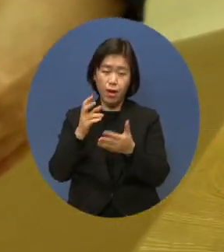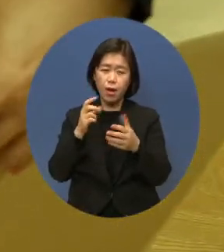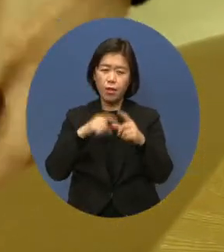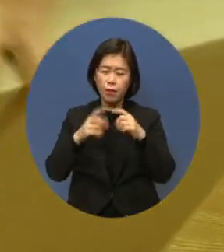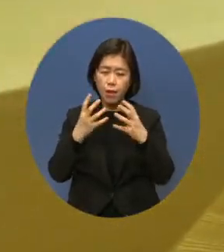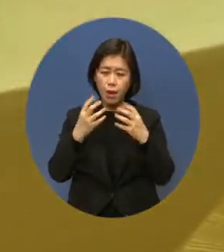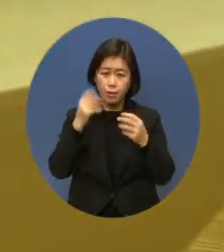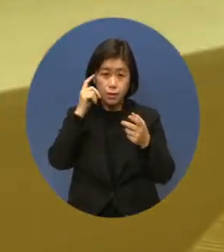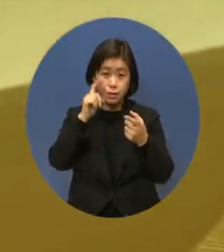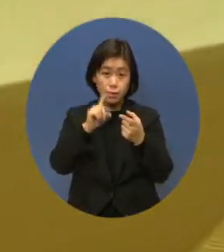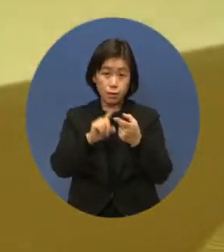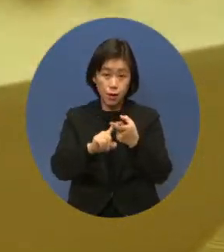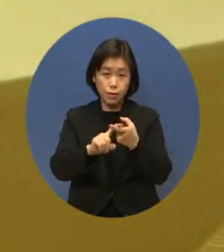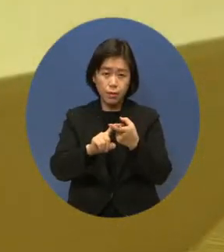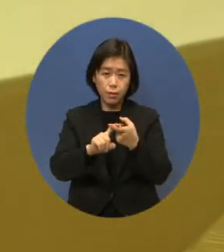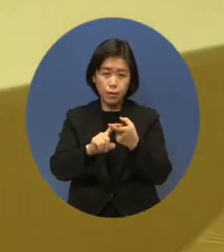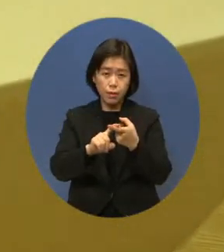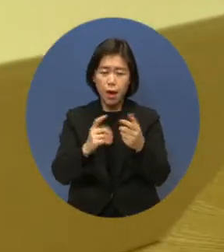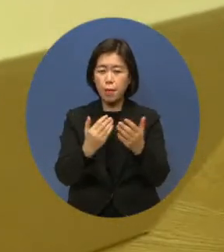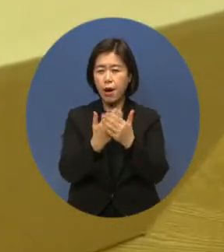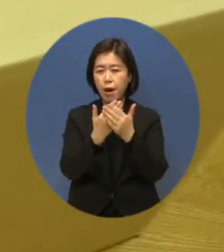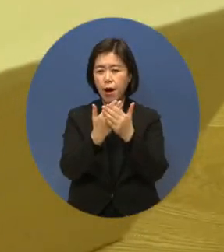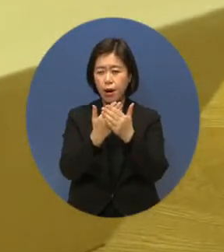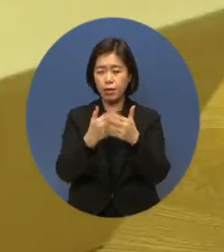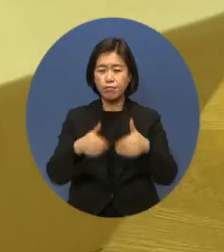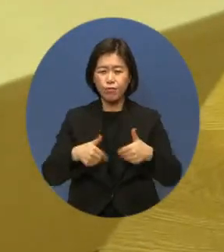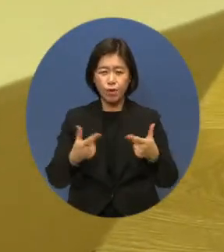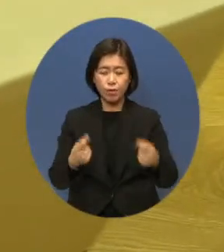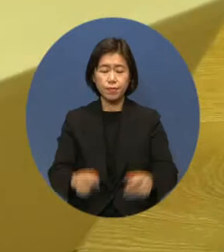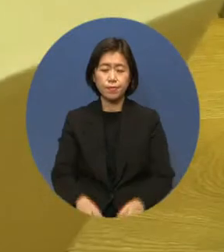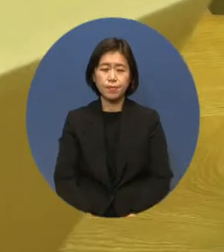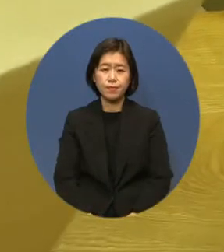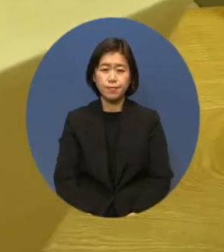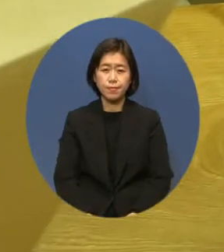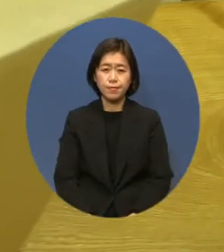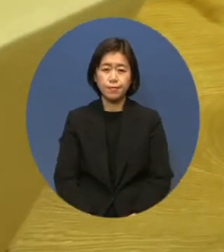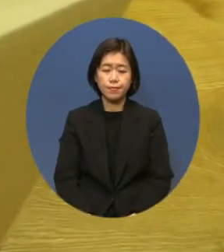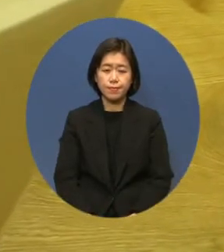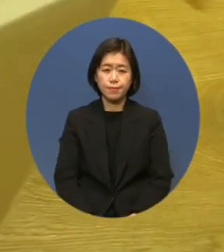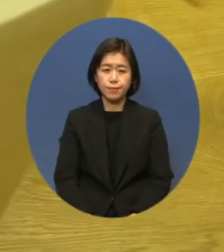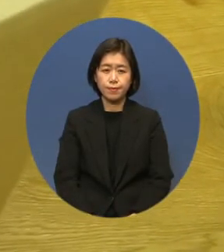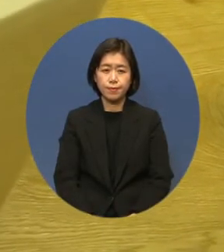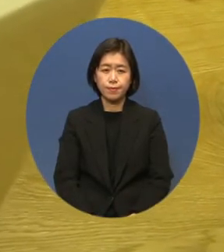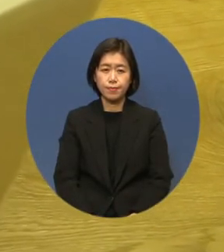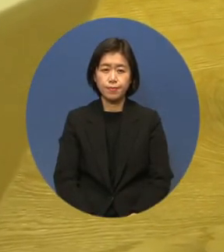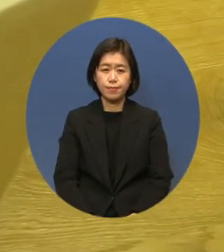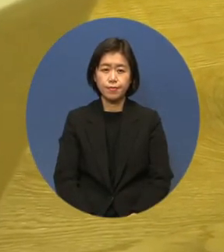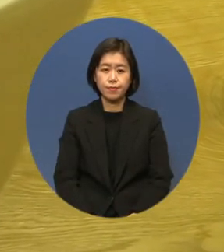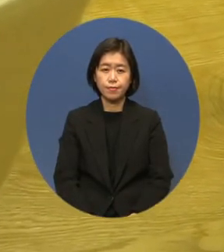이어져서 새로운 교구제를 개발하는 것이 박기선 대표의 작은 소망입니다.